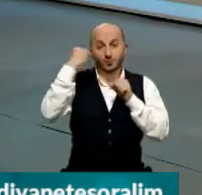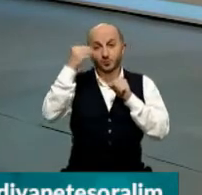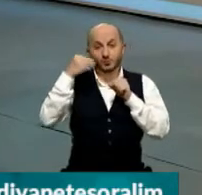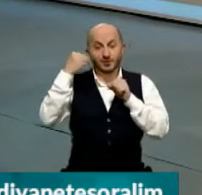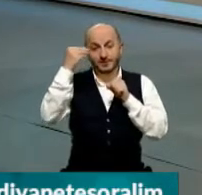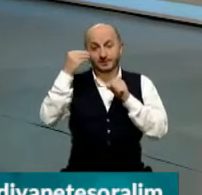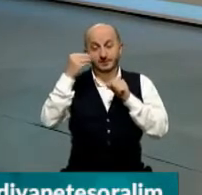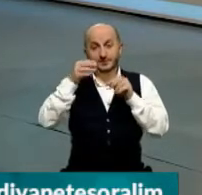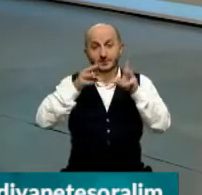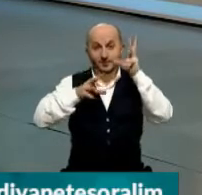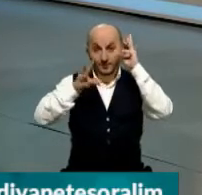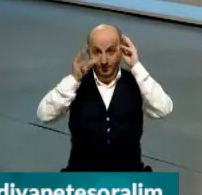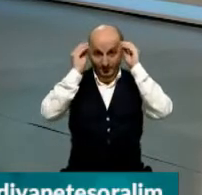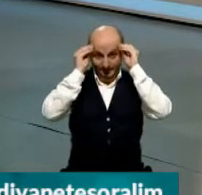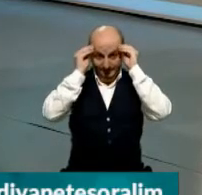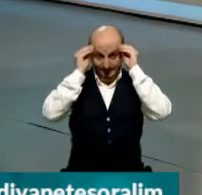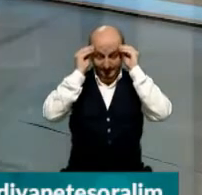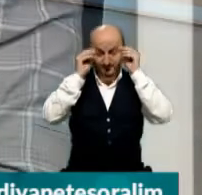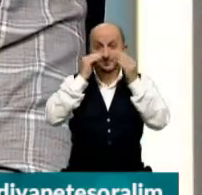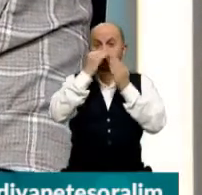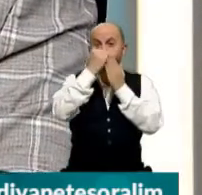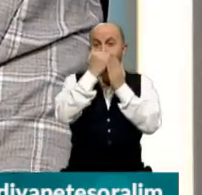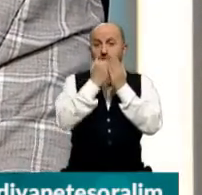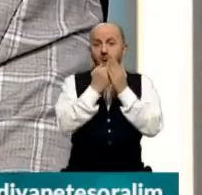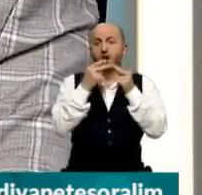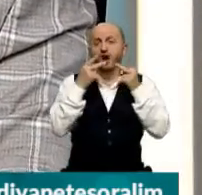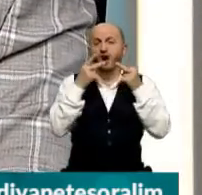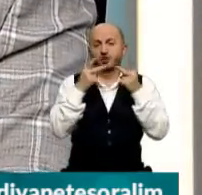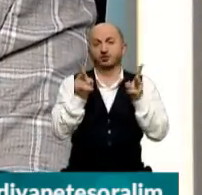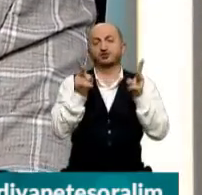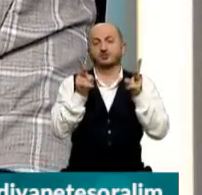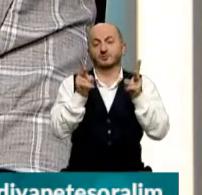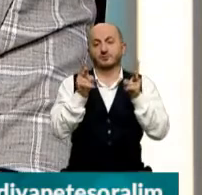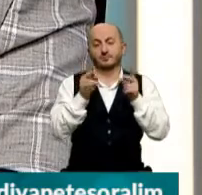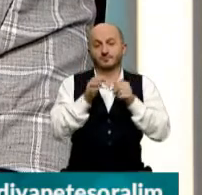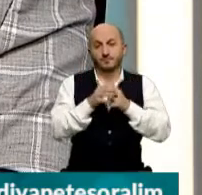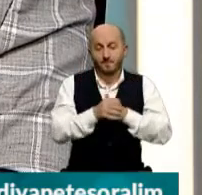alimlerimizden öğrendiğimiz husus nettir.